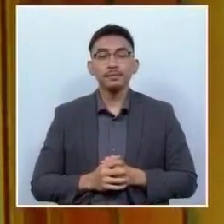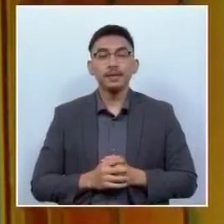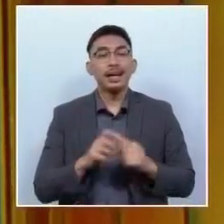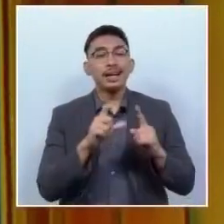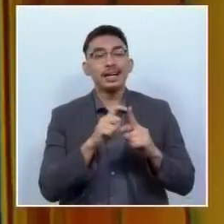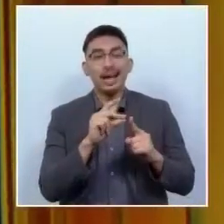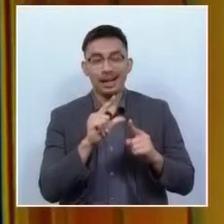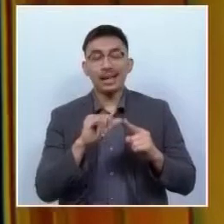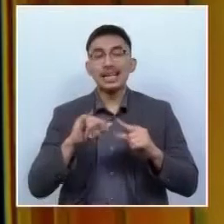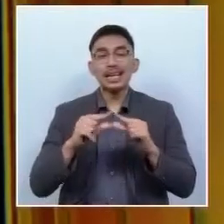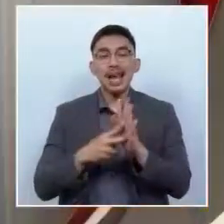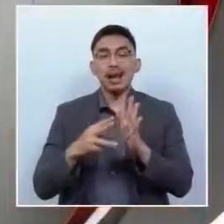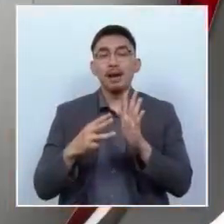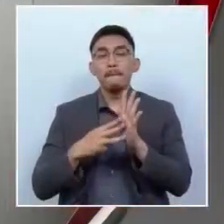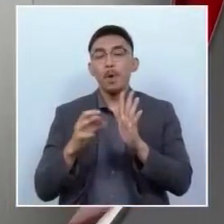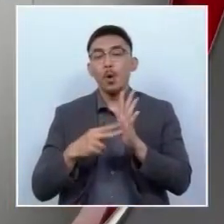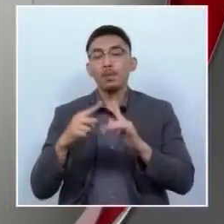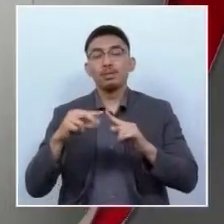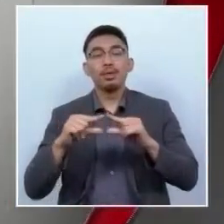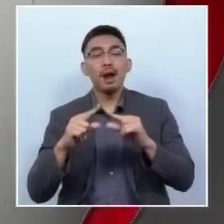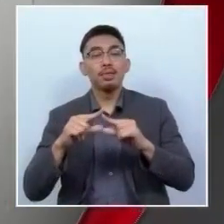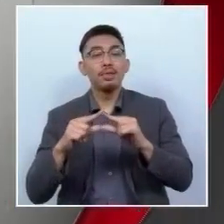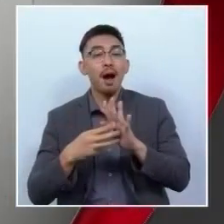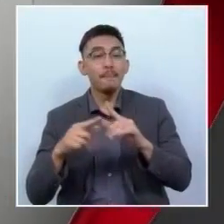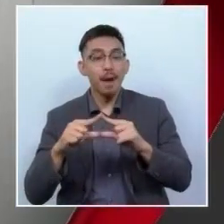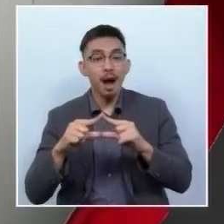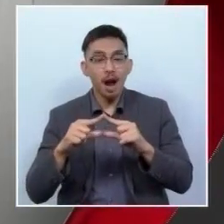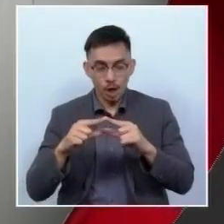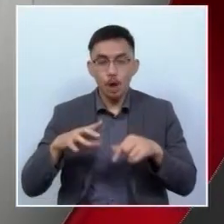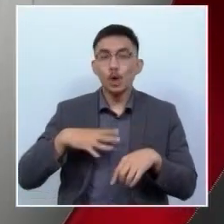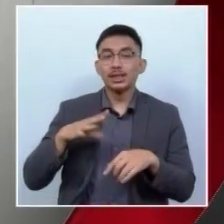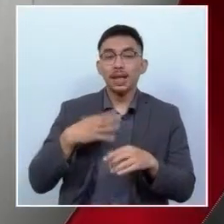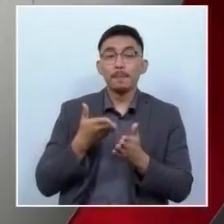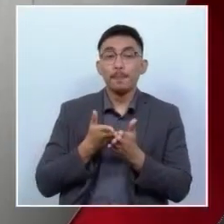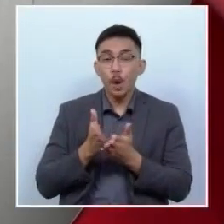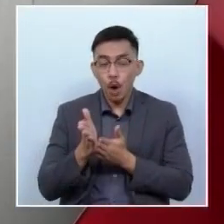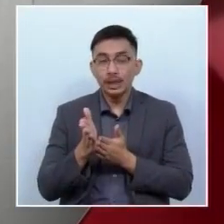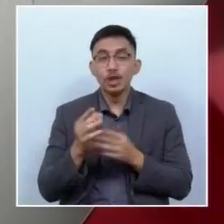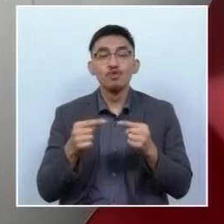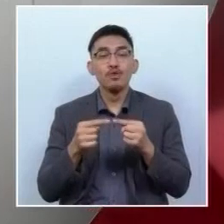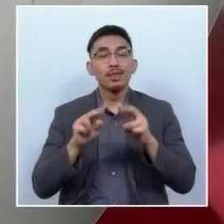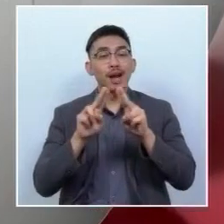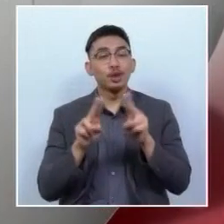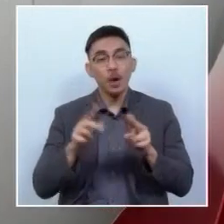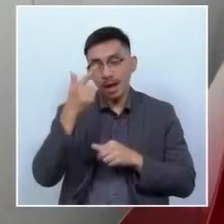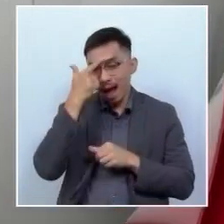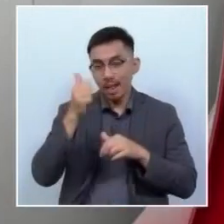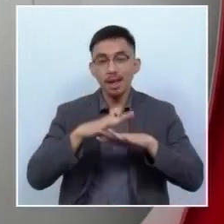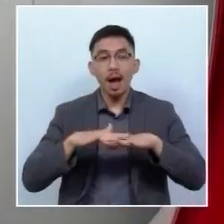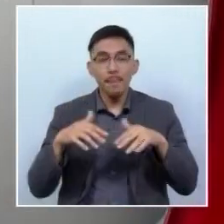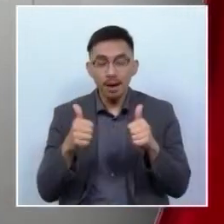Dr. Ian Montratama, dosen program studi hubungan internasional, ahli keamanan dan